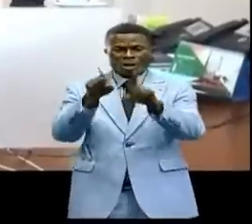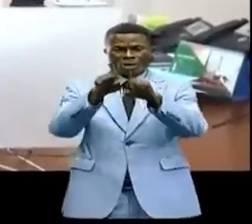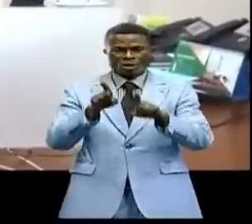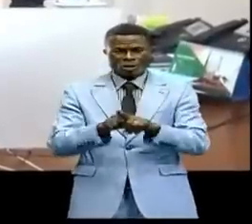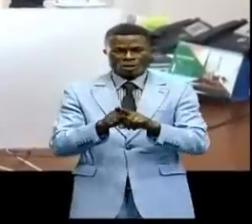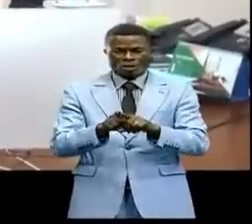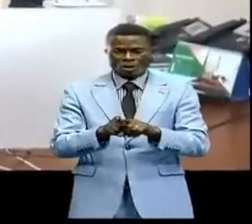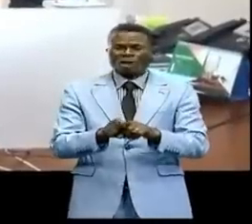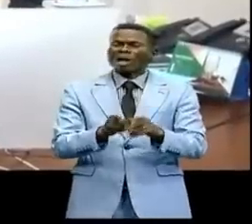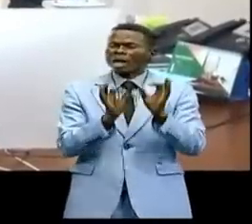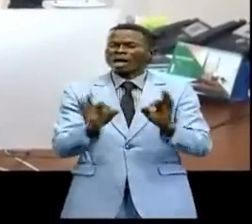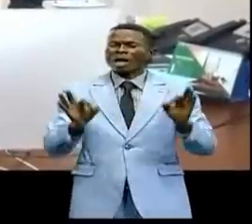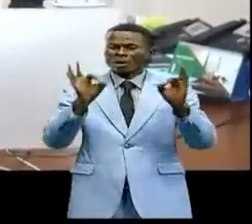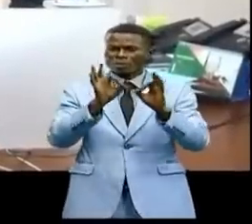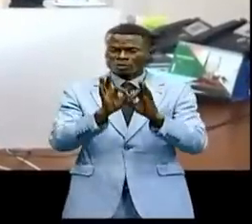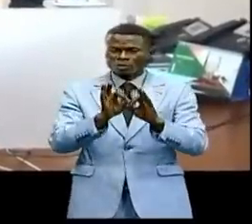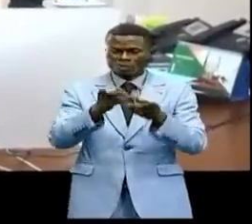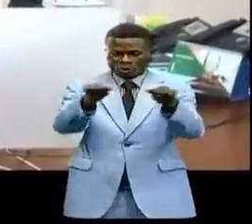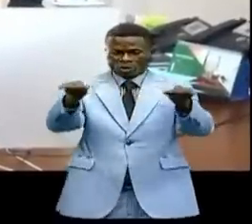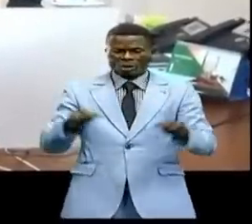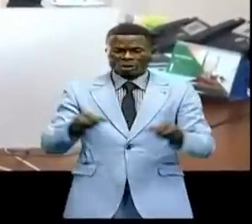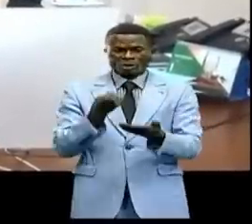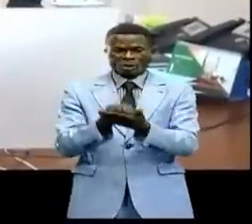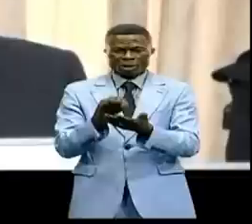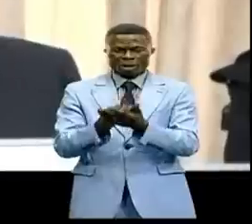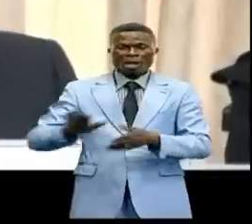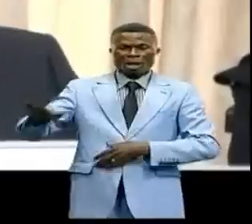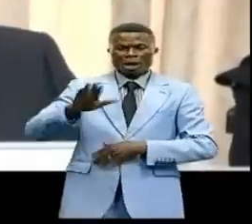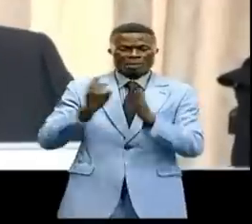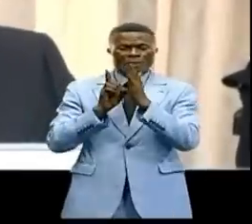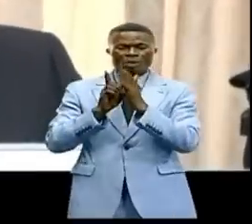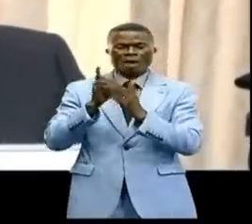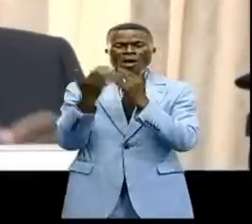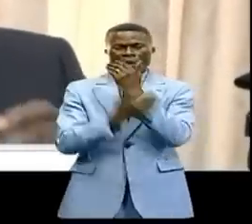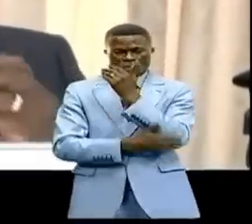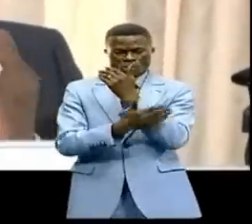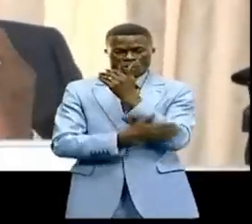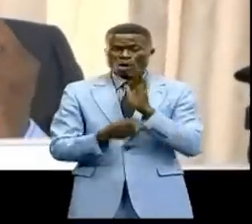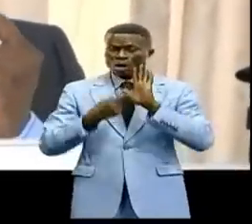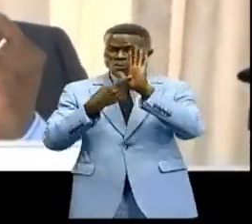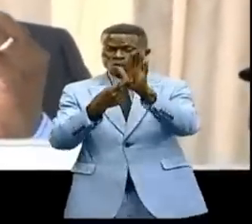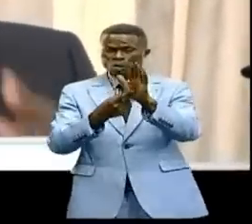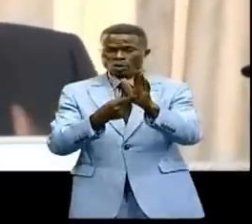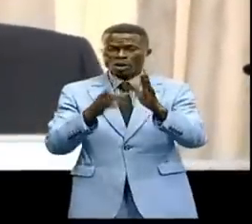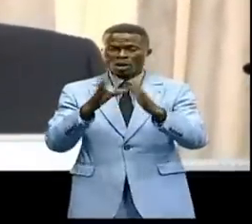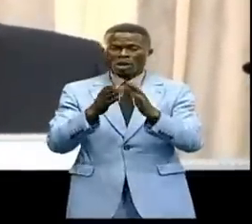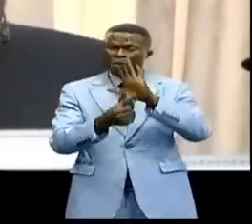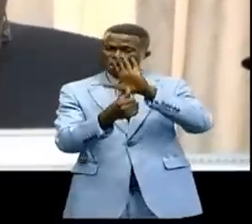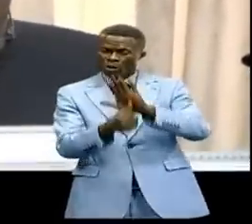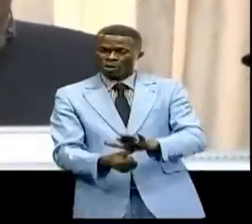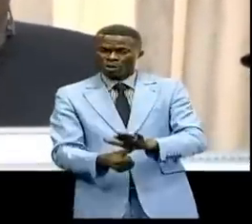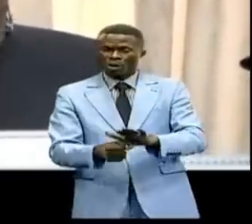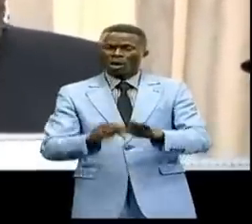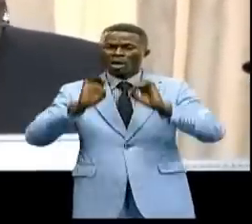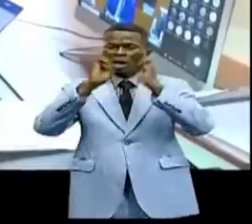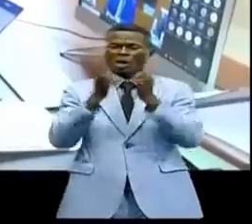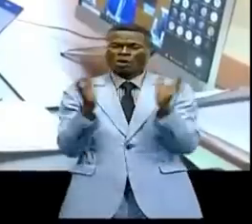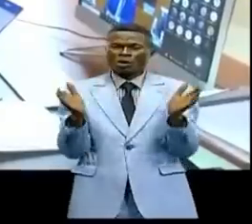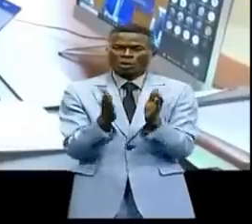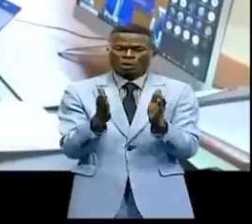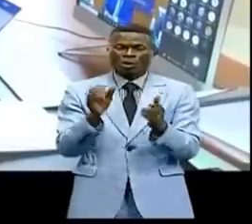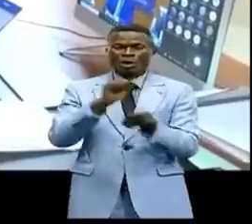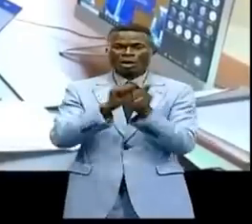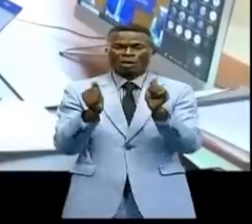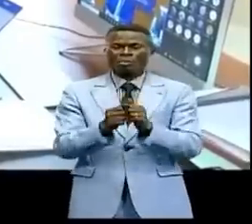de sa pertinence dans l'environnement économique de pays en développement marqué par la prédominance des très petites entreprises et du